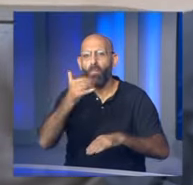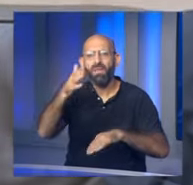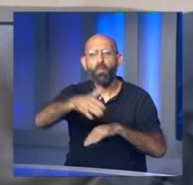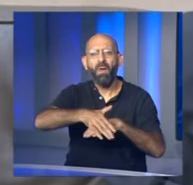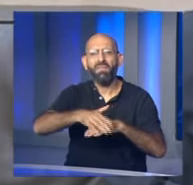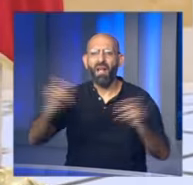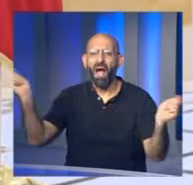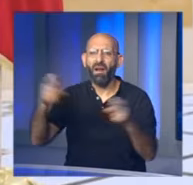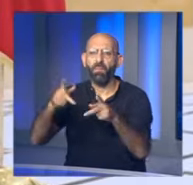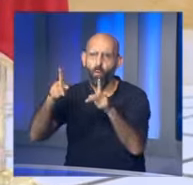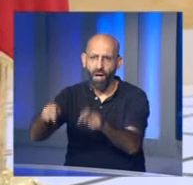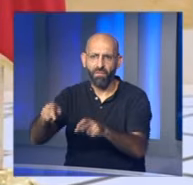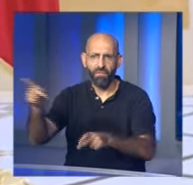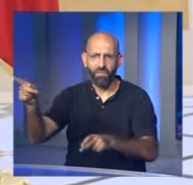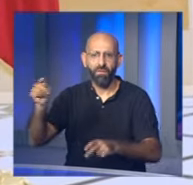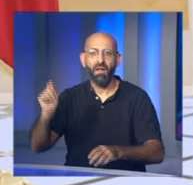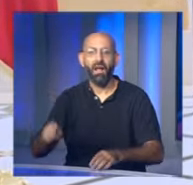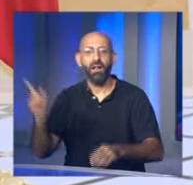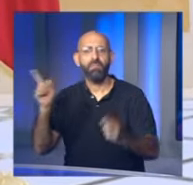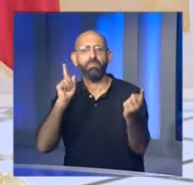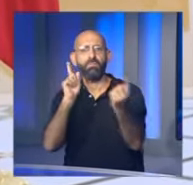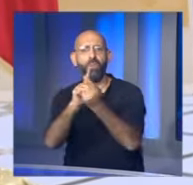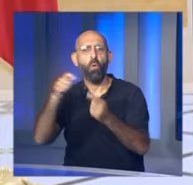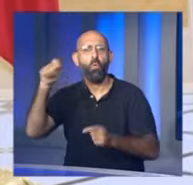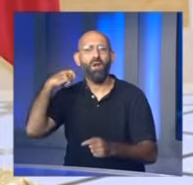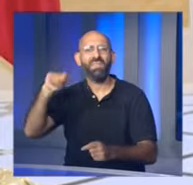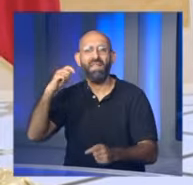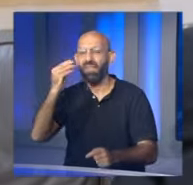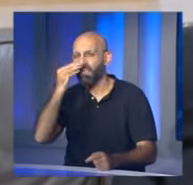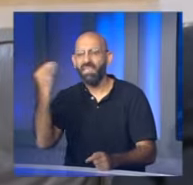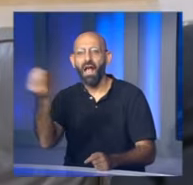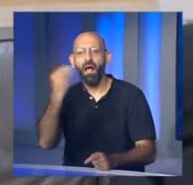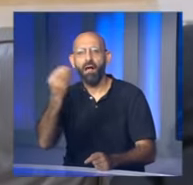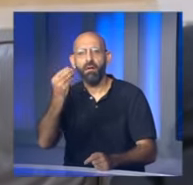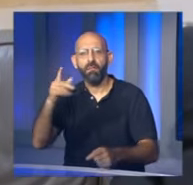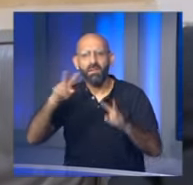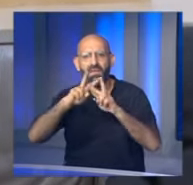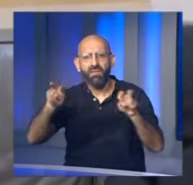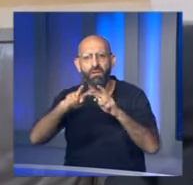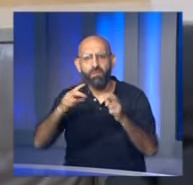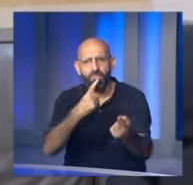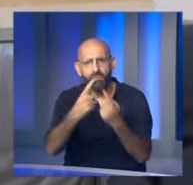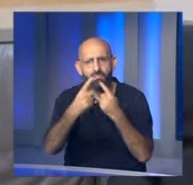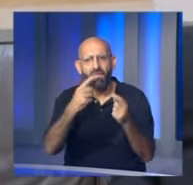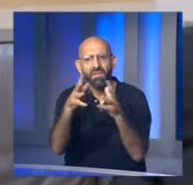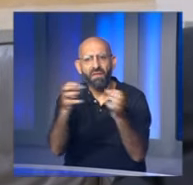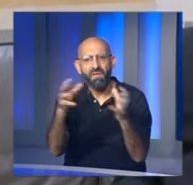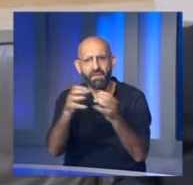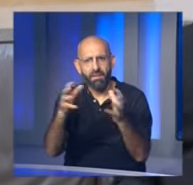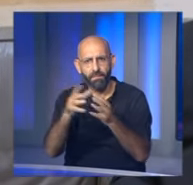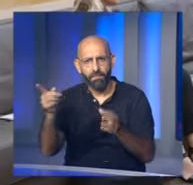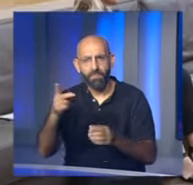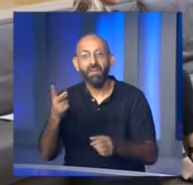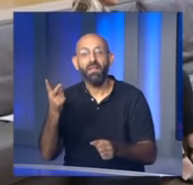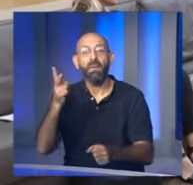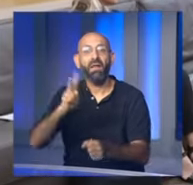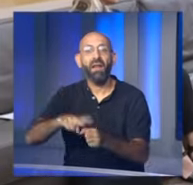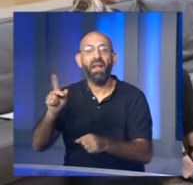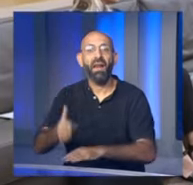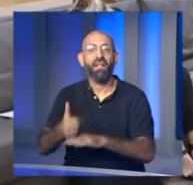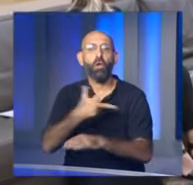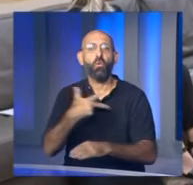معه اخر الاتصالات الدبلوماسيه لوقف العدوان الاسرائيلي كما اجتمع مع وزير السياحه وليد نصار وبحث معه التطورات